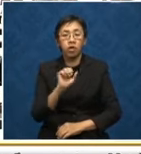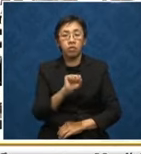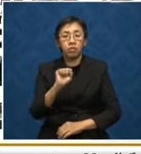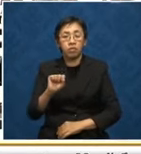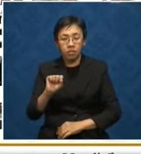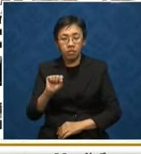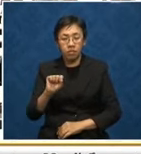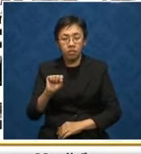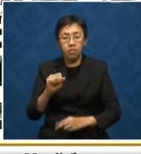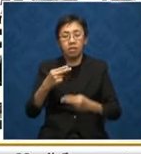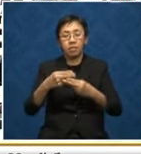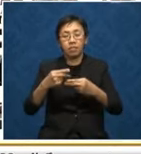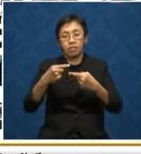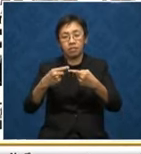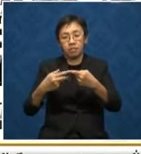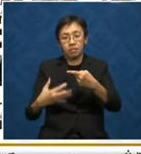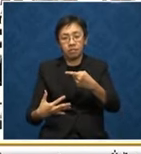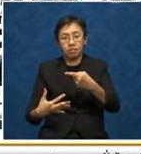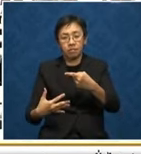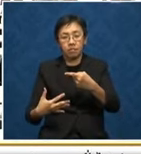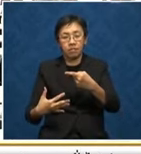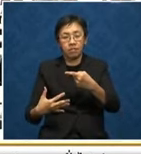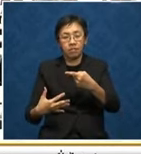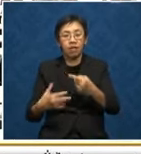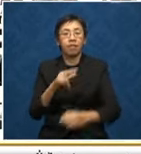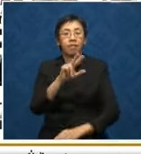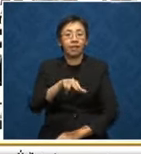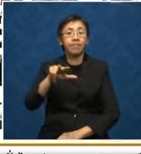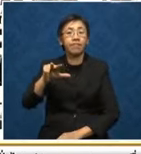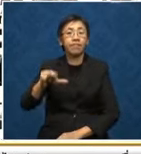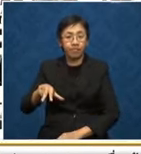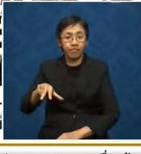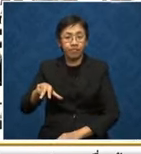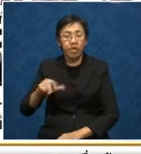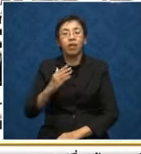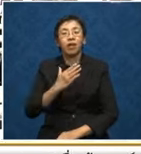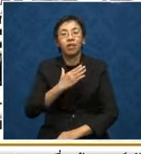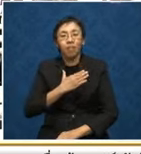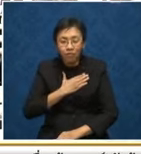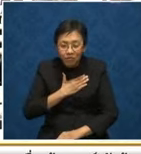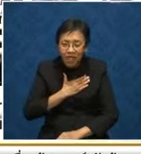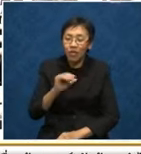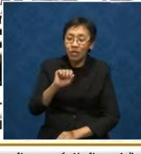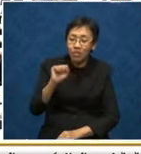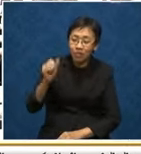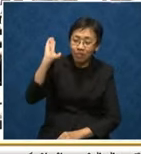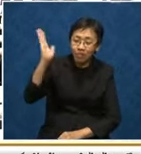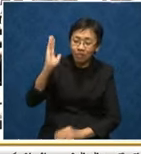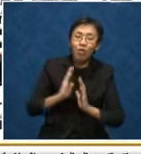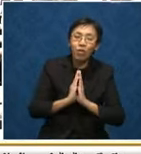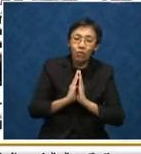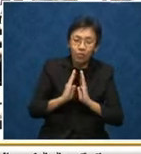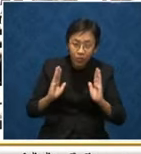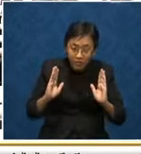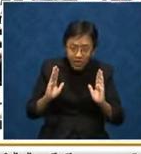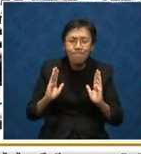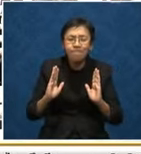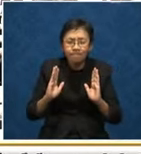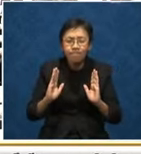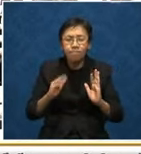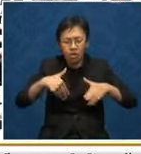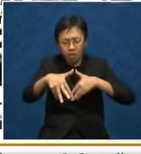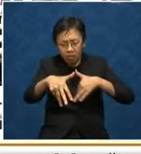ราษฎรแบบบัญชีรายชื่อพรรคเพื่อไทยก็ขอบขอบคุณเพื่อนสมาชิกและสภาแห่งนี้ที่เอาความห่ว